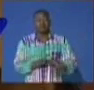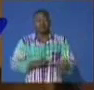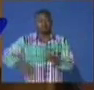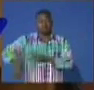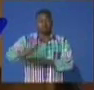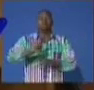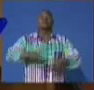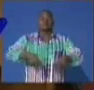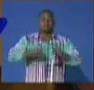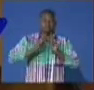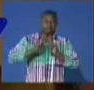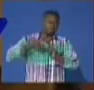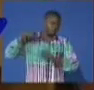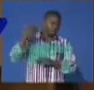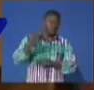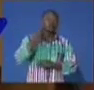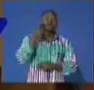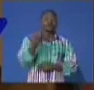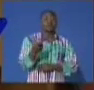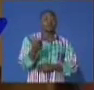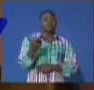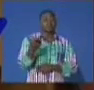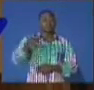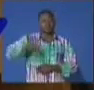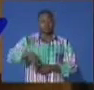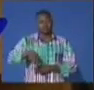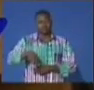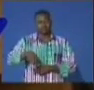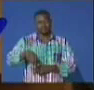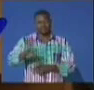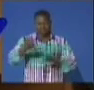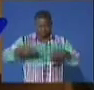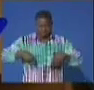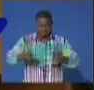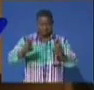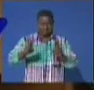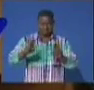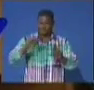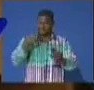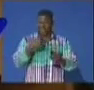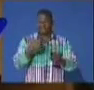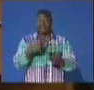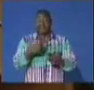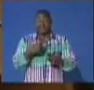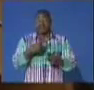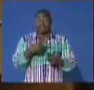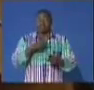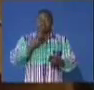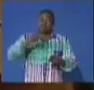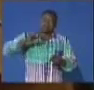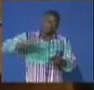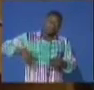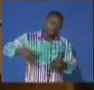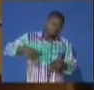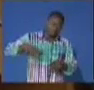vous permettra de vous rendre compte que les routes qui traînent les chantiers